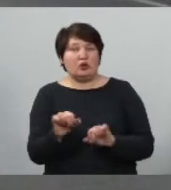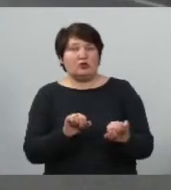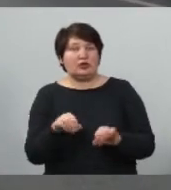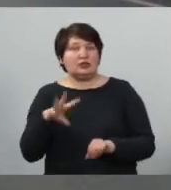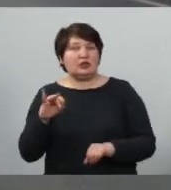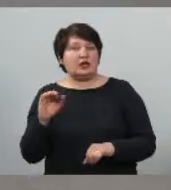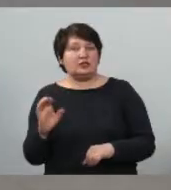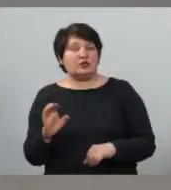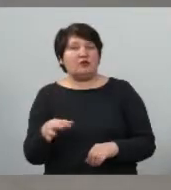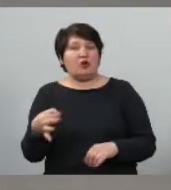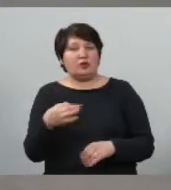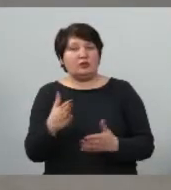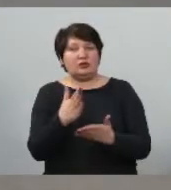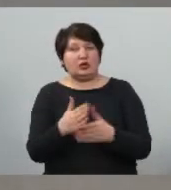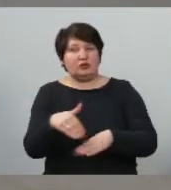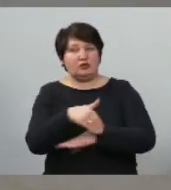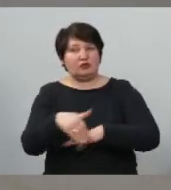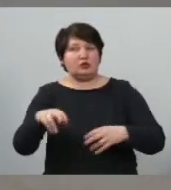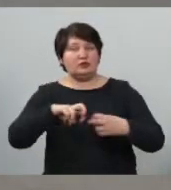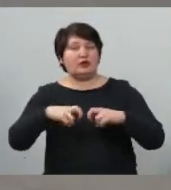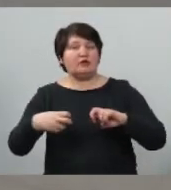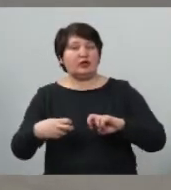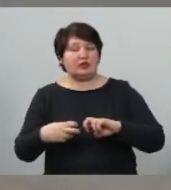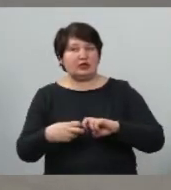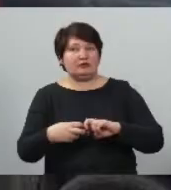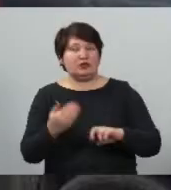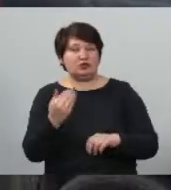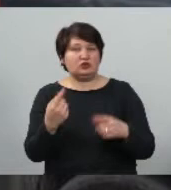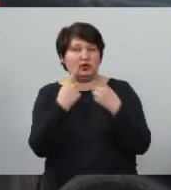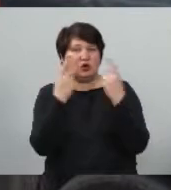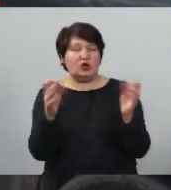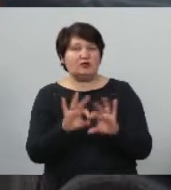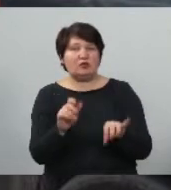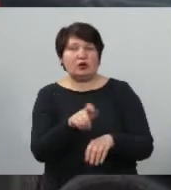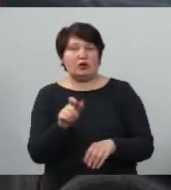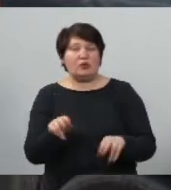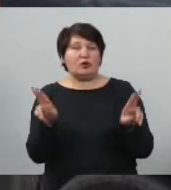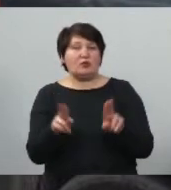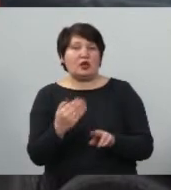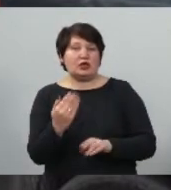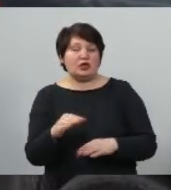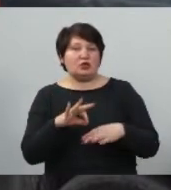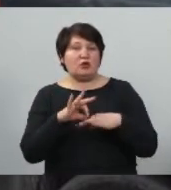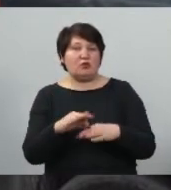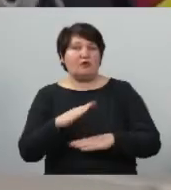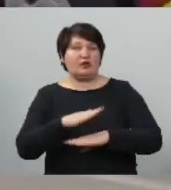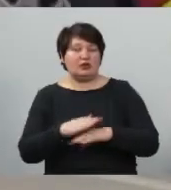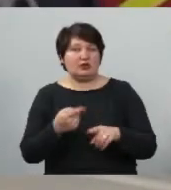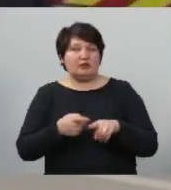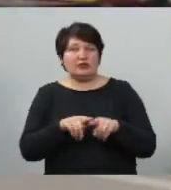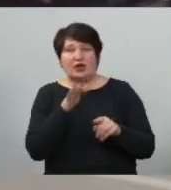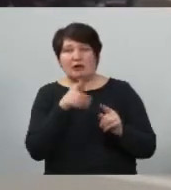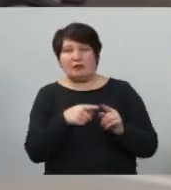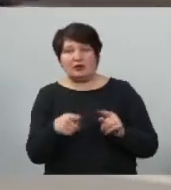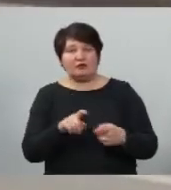в області курсує і вулицями Івано-Франківська. Із нього інформують громадян про правила їхньої поведінки в даний період. У зв'язку із